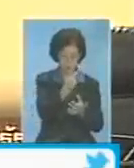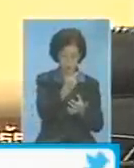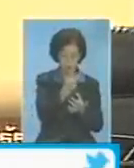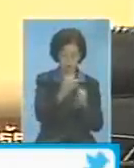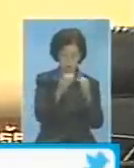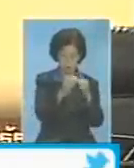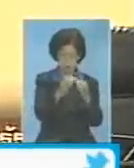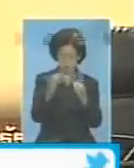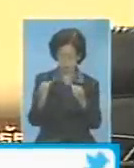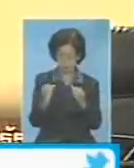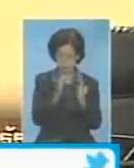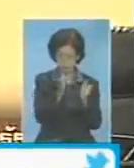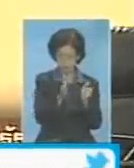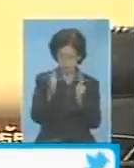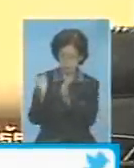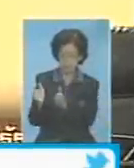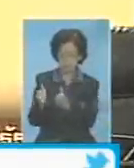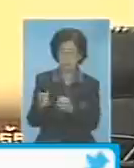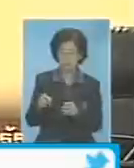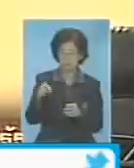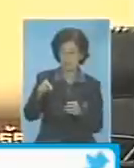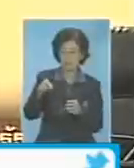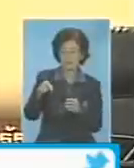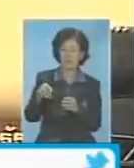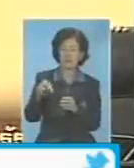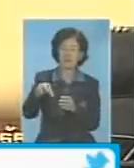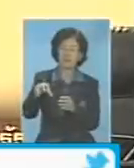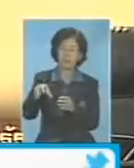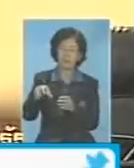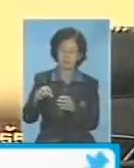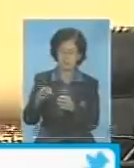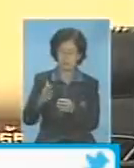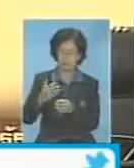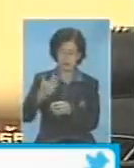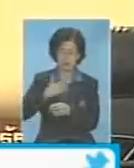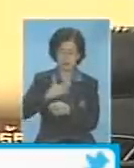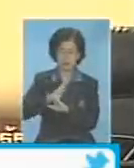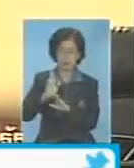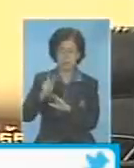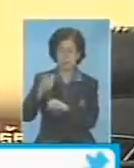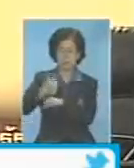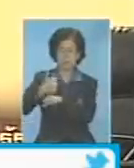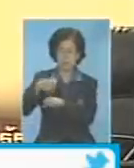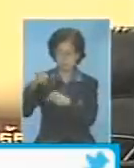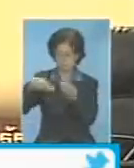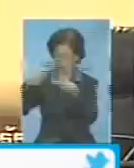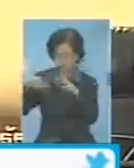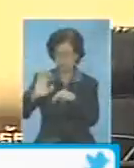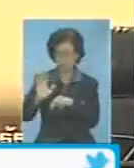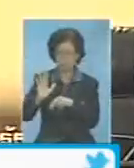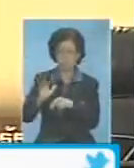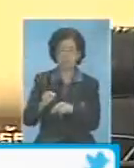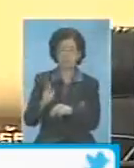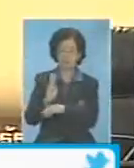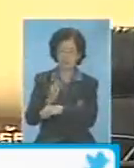ยกันและไม่ว่าจะนับถือศาสนาไหนก็แบ่งแยกไม่ได้ให้เลขาธิการสอบต.หาทางเยียวยาว่าจะทำอย่างไรได้บ้